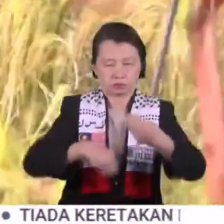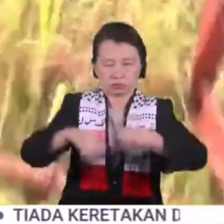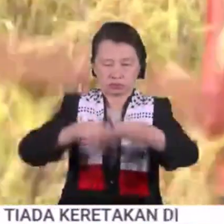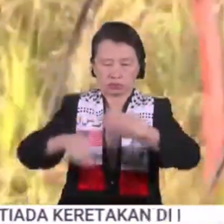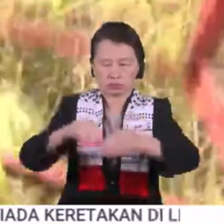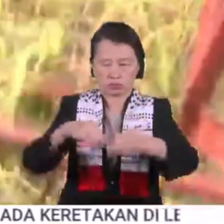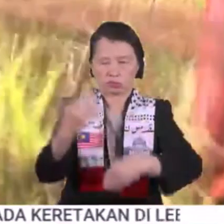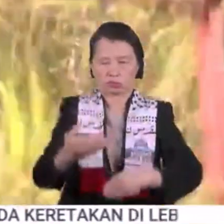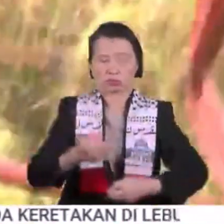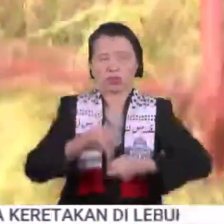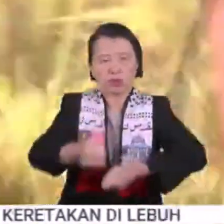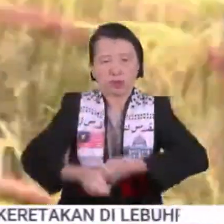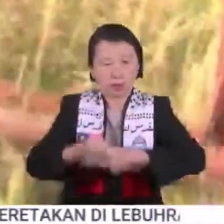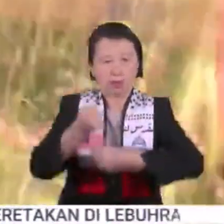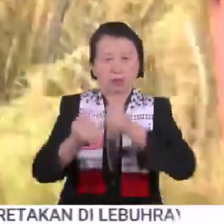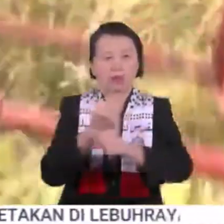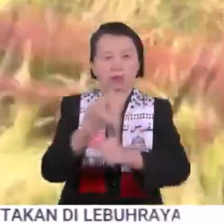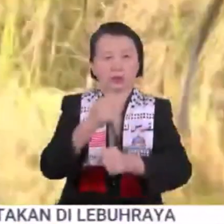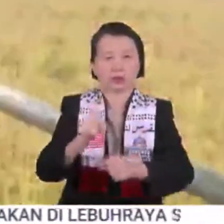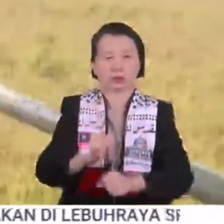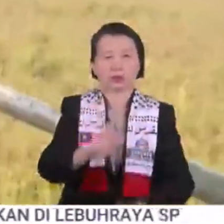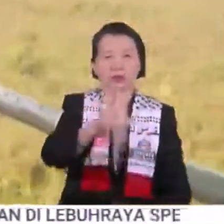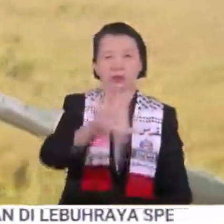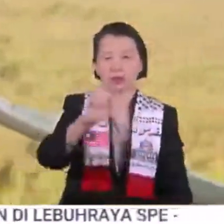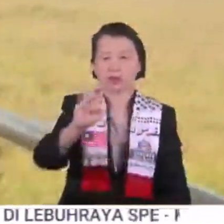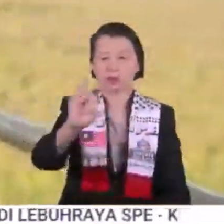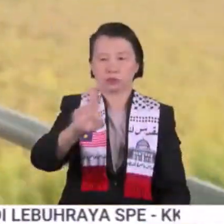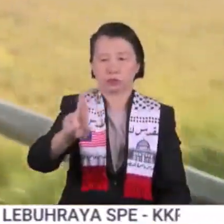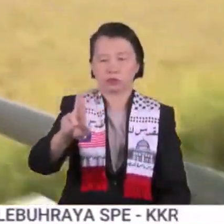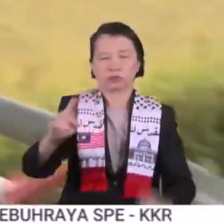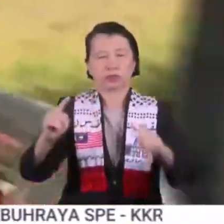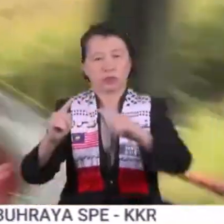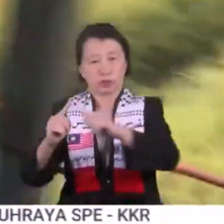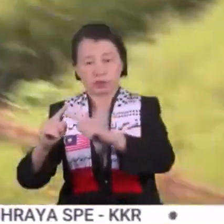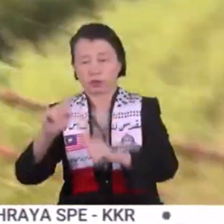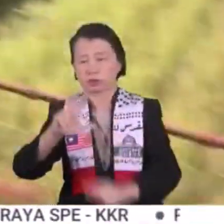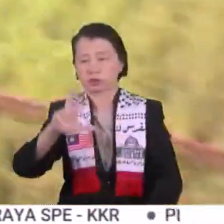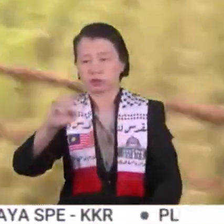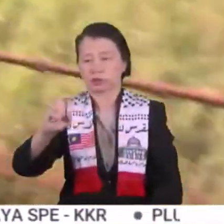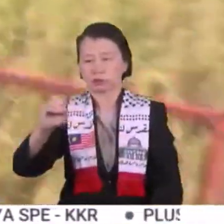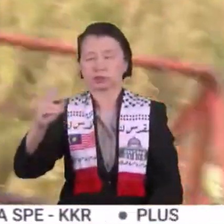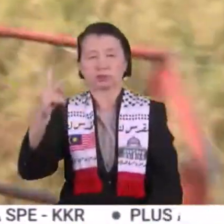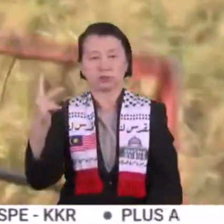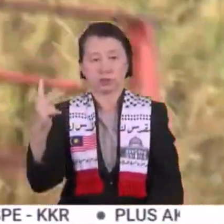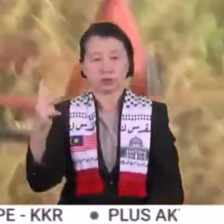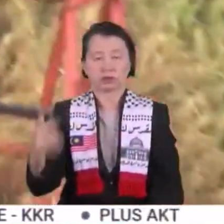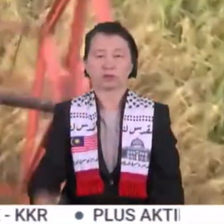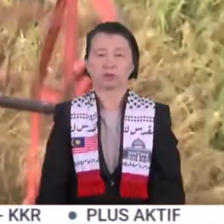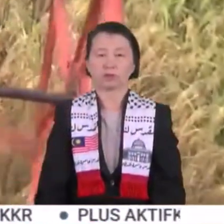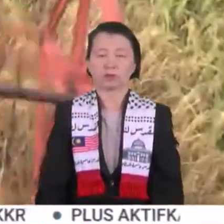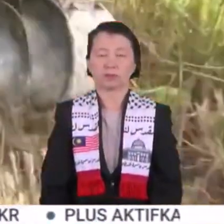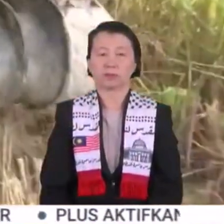jualan produk pertanian tahunan antara RM50,000 hingga RM300,000.